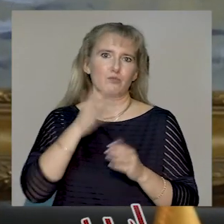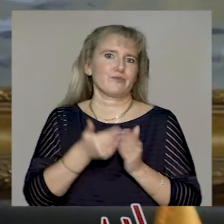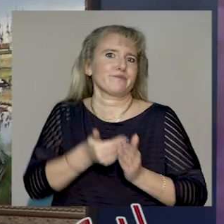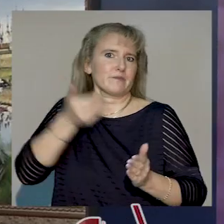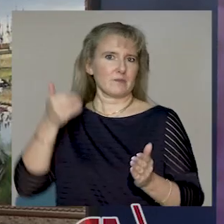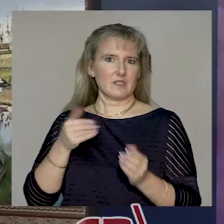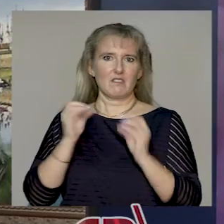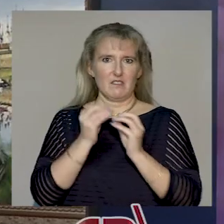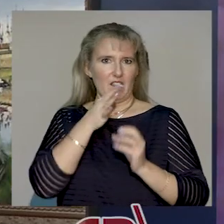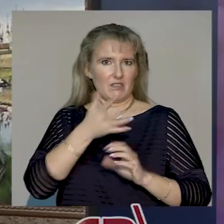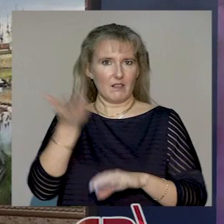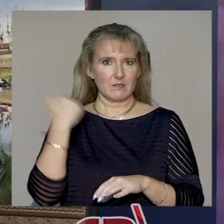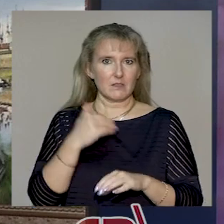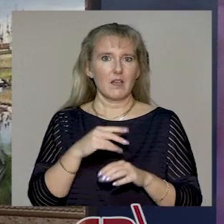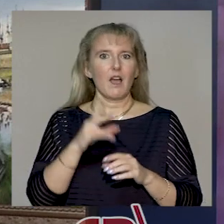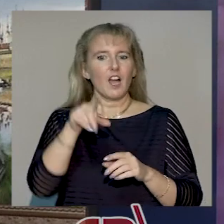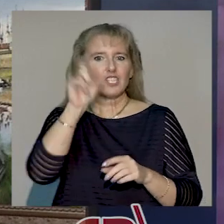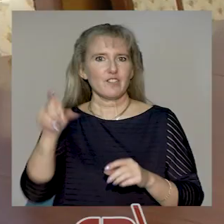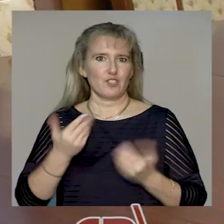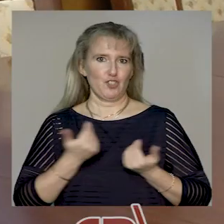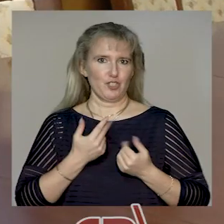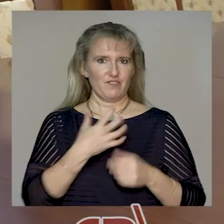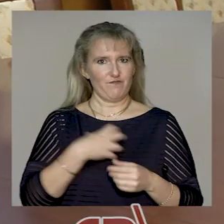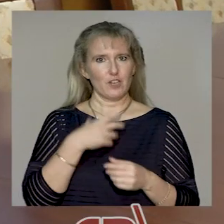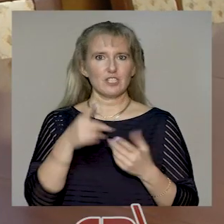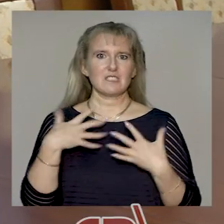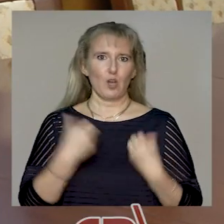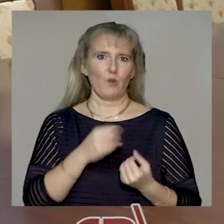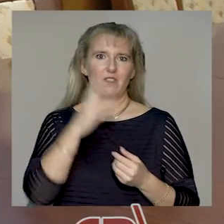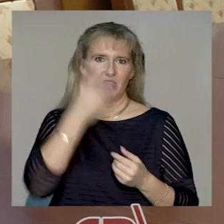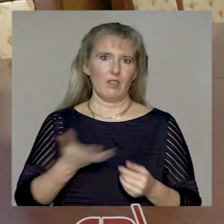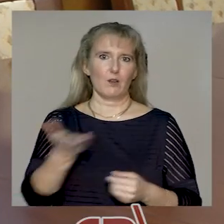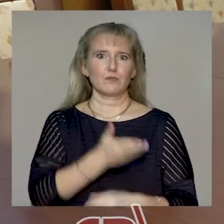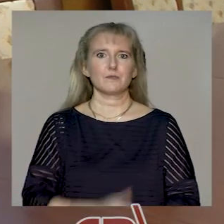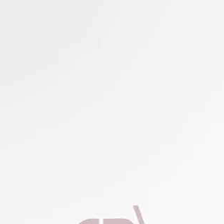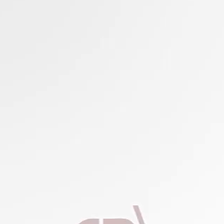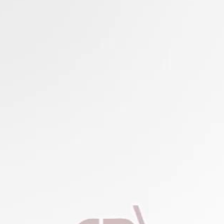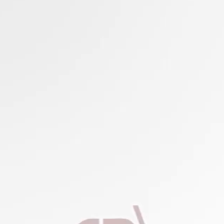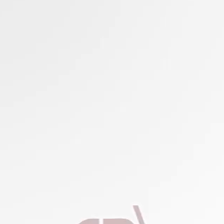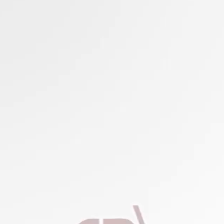отброшена на десятки лет назад, а на кону человеческие жизни и здоровье целой нации.